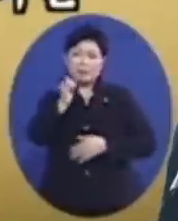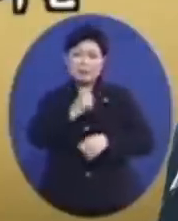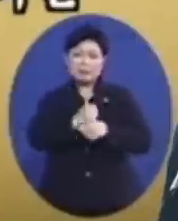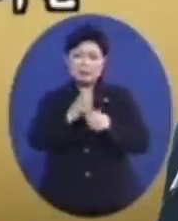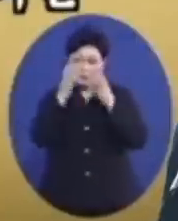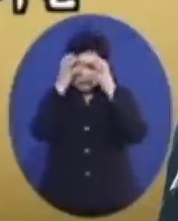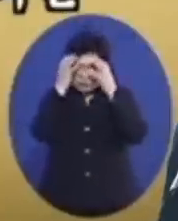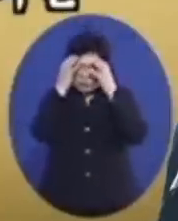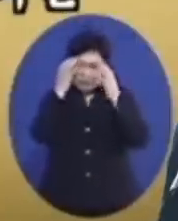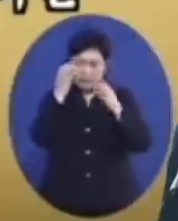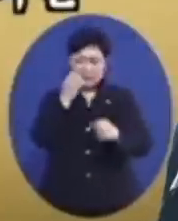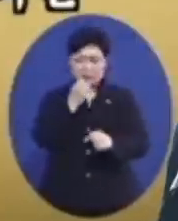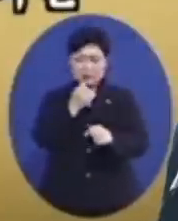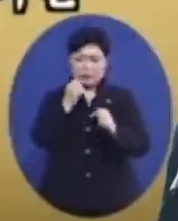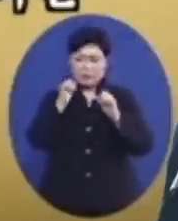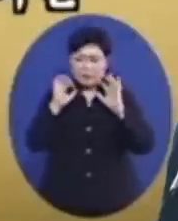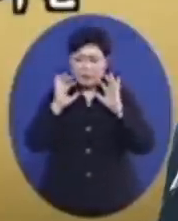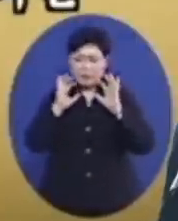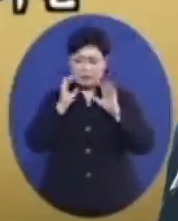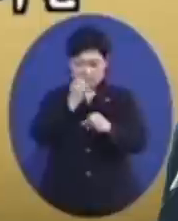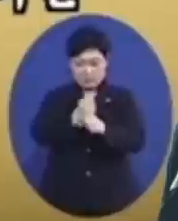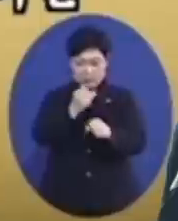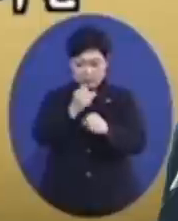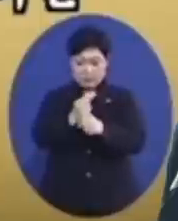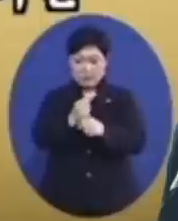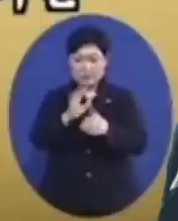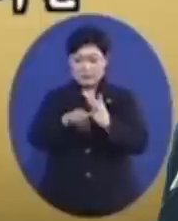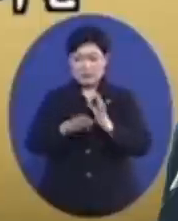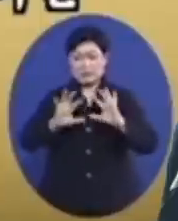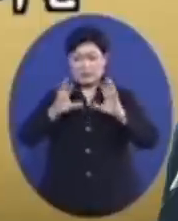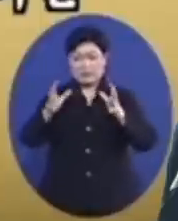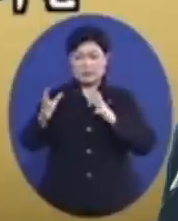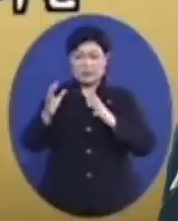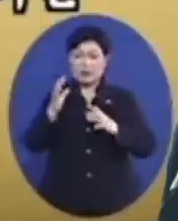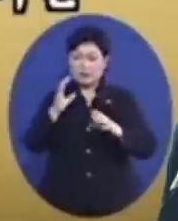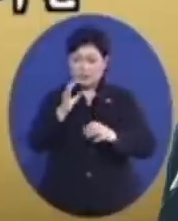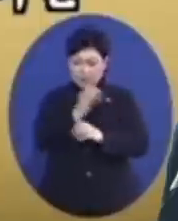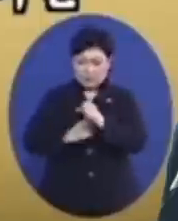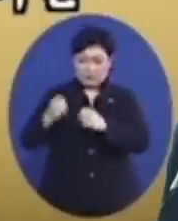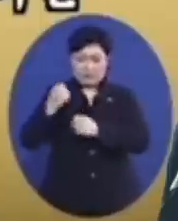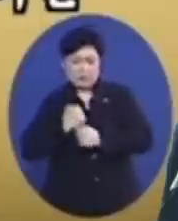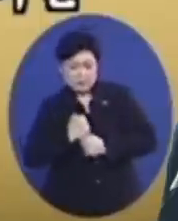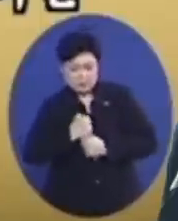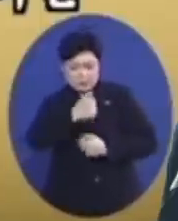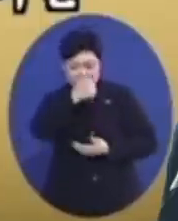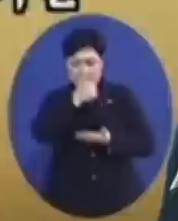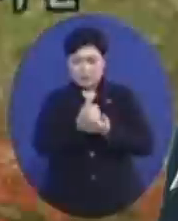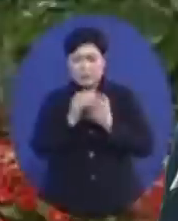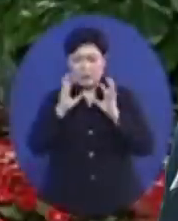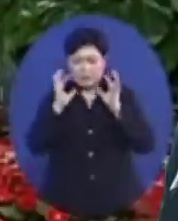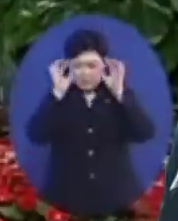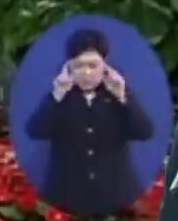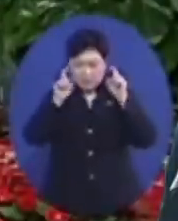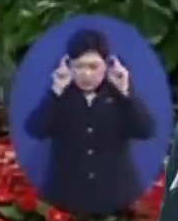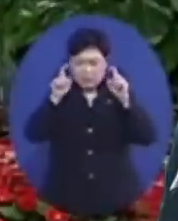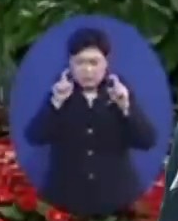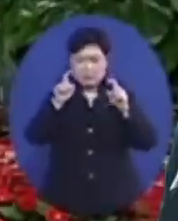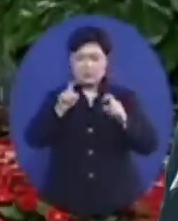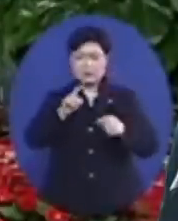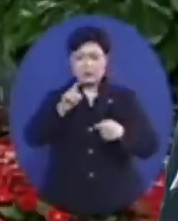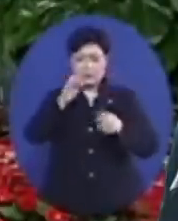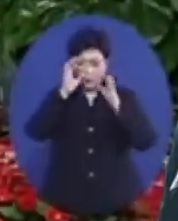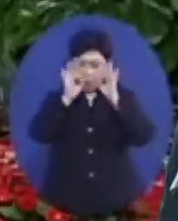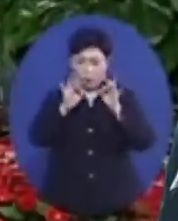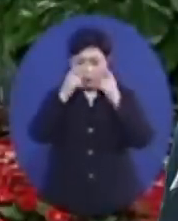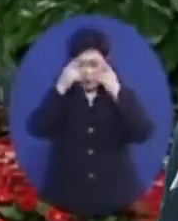중 펜을 멈추고 나는 세상 죄를 지고 가는 하나님의 어린 양을 보고 있습니다 라며 울었다는 일화도